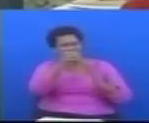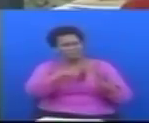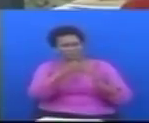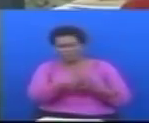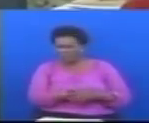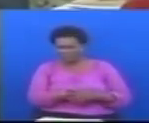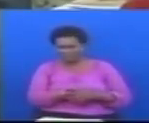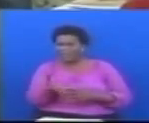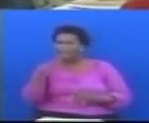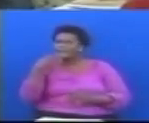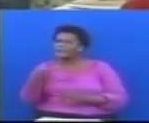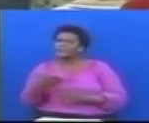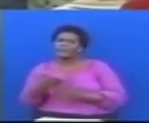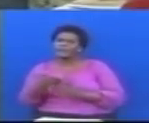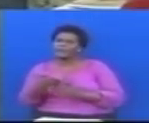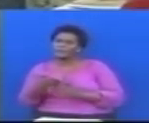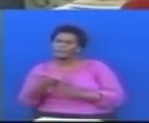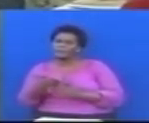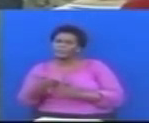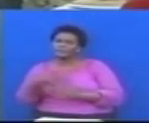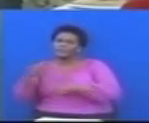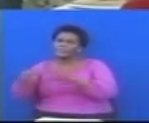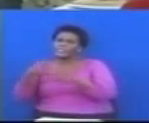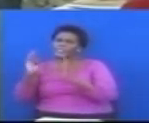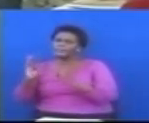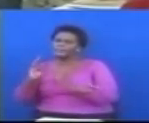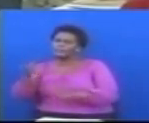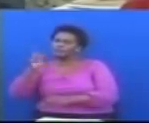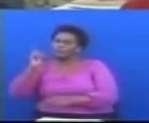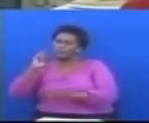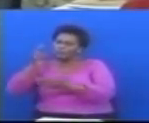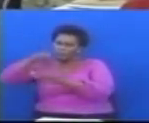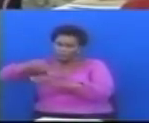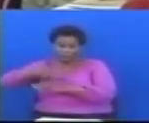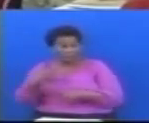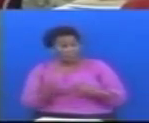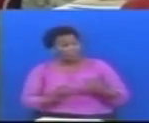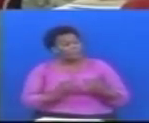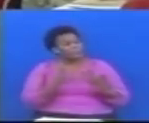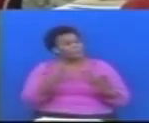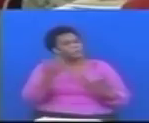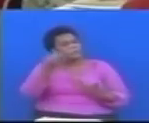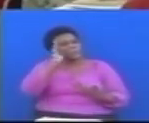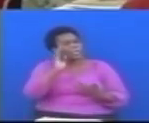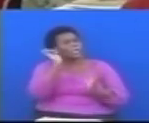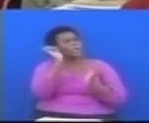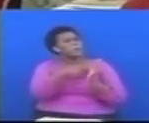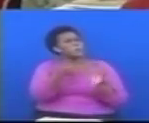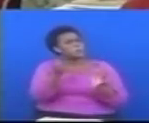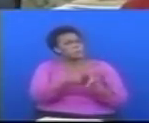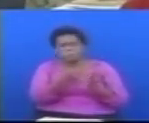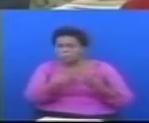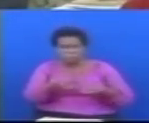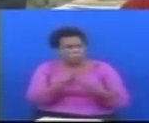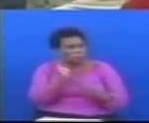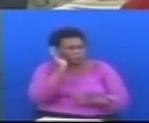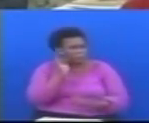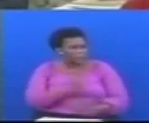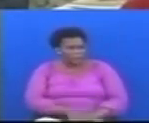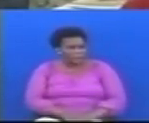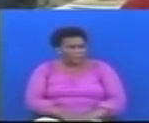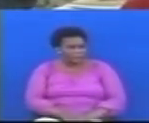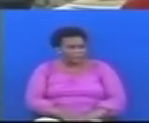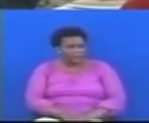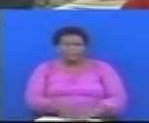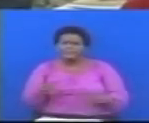halikutekelezwa. Matokeo yake sasa Liwale umeme unapatikana kwa shida sana. Je, Mheshimiwa Waziri, unatuahidi nini sisi watu wa